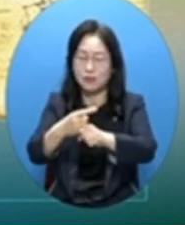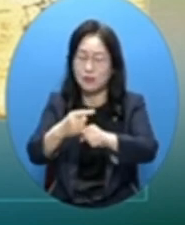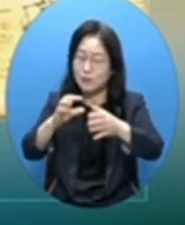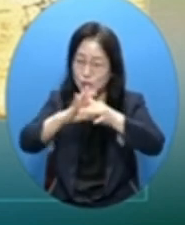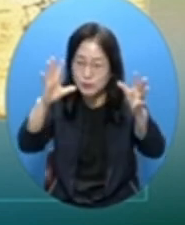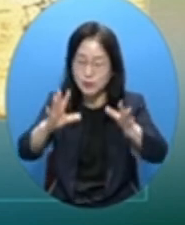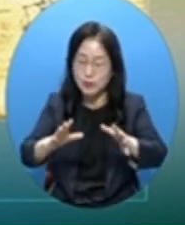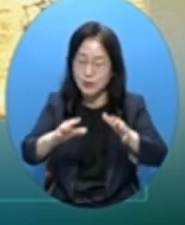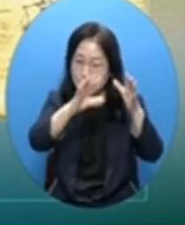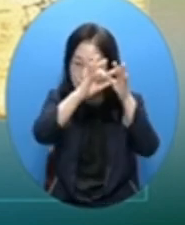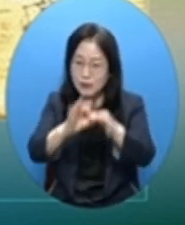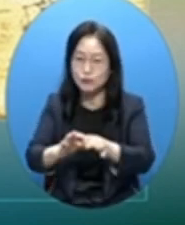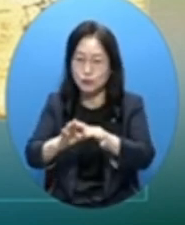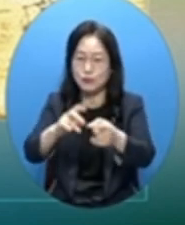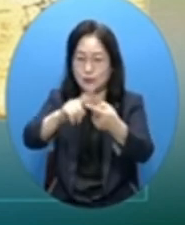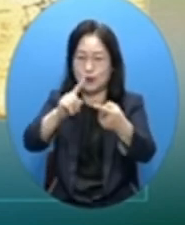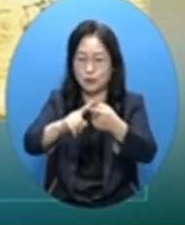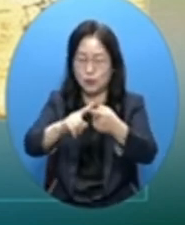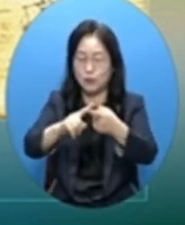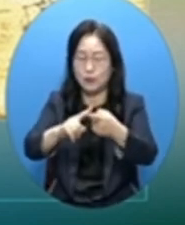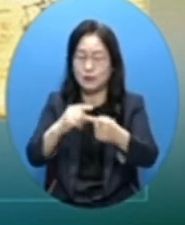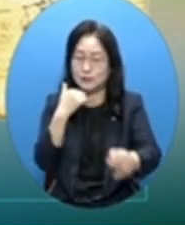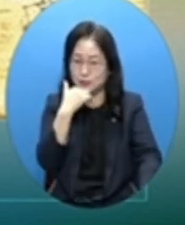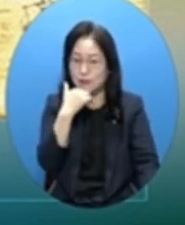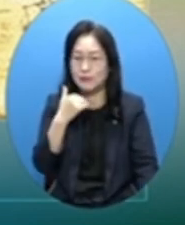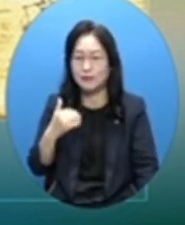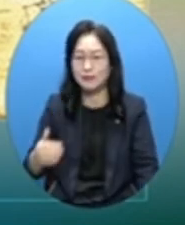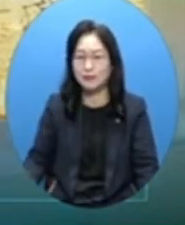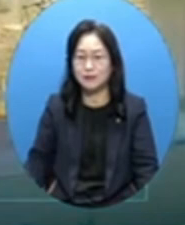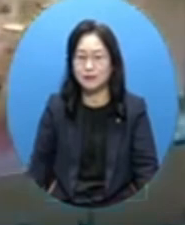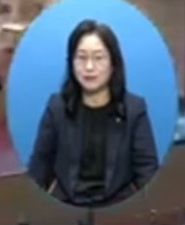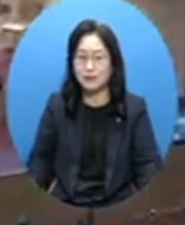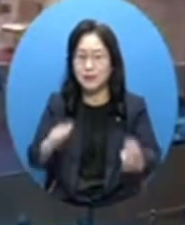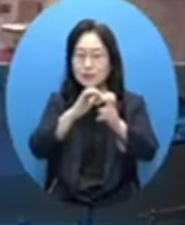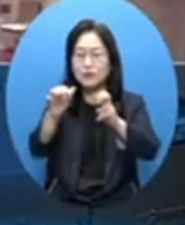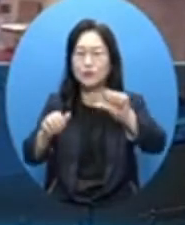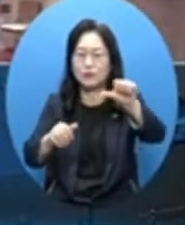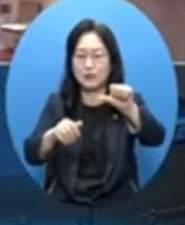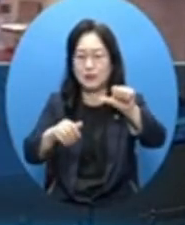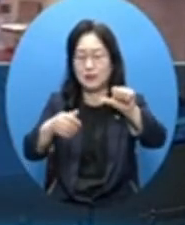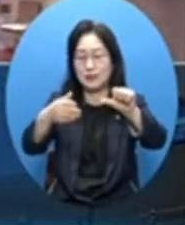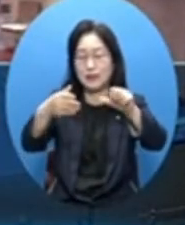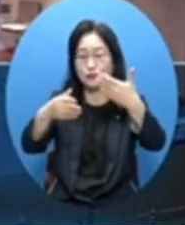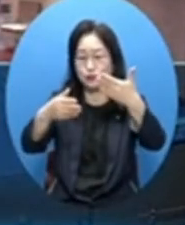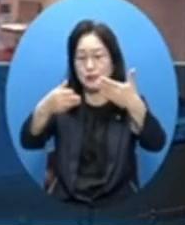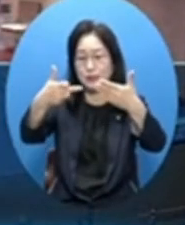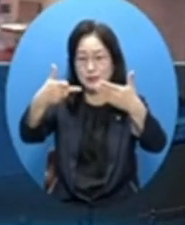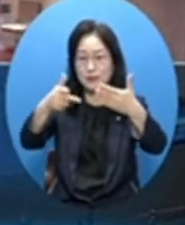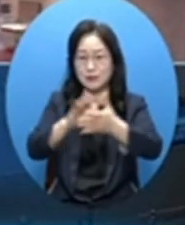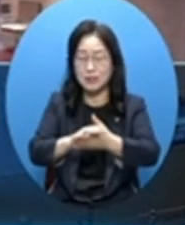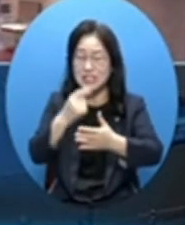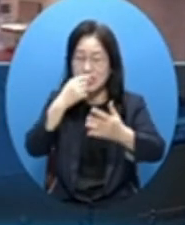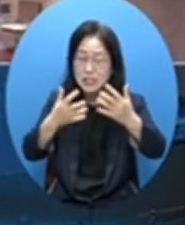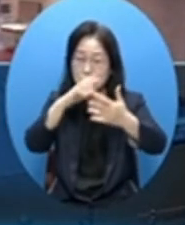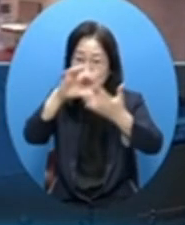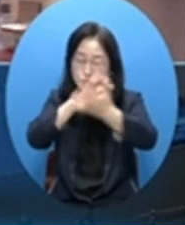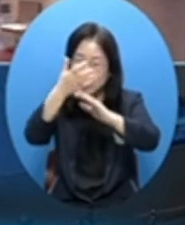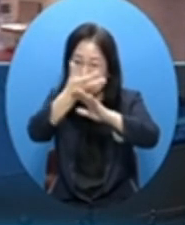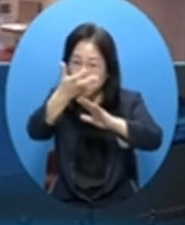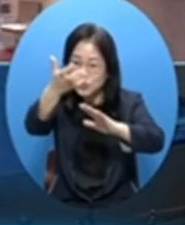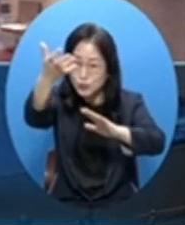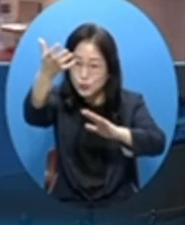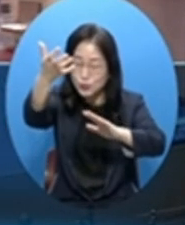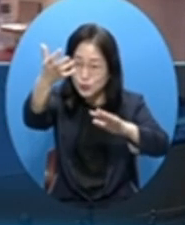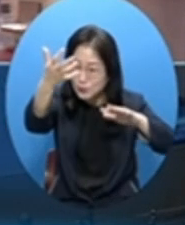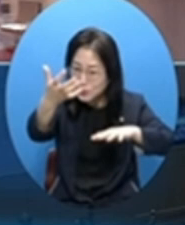성막 주변에서 진을 치고 기다리고 있었던 것입니다 민직 9장 17절입니다 구름이 성막에서 떠오르는 때에는 이스라엘